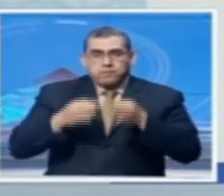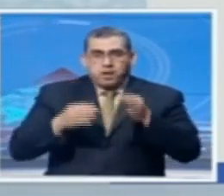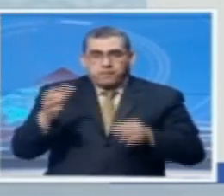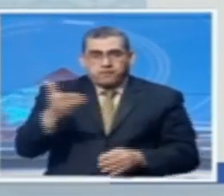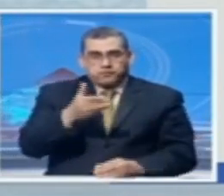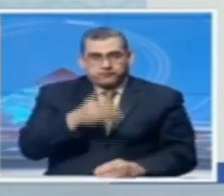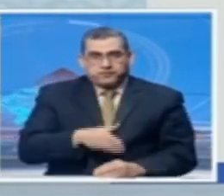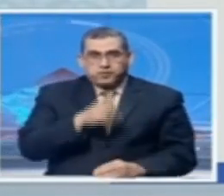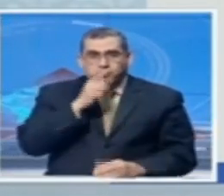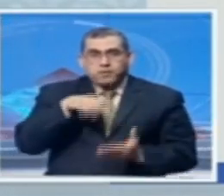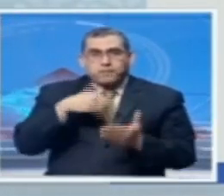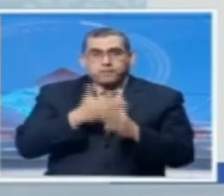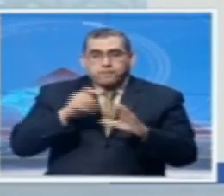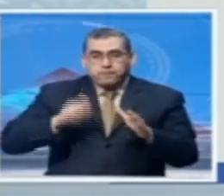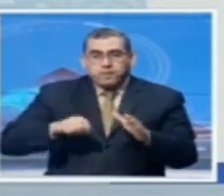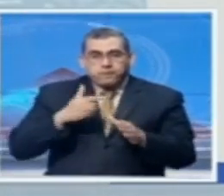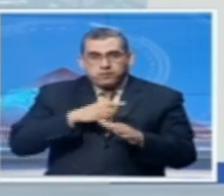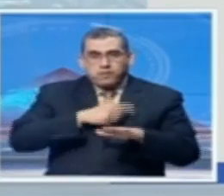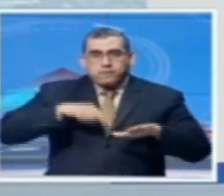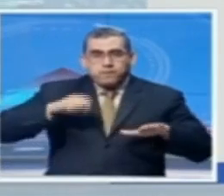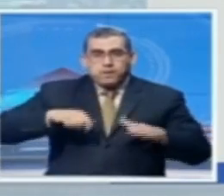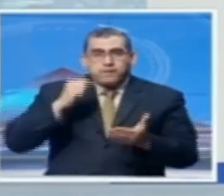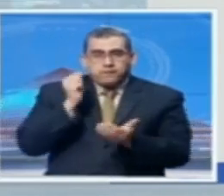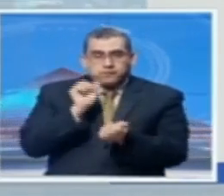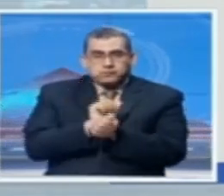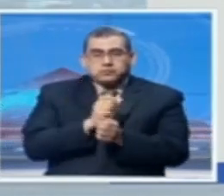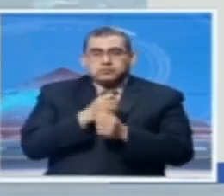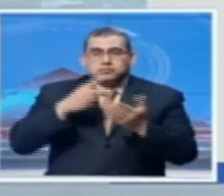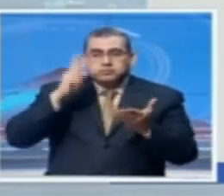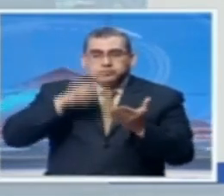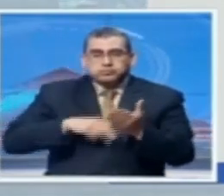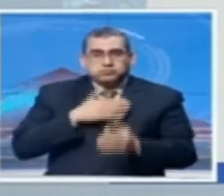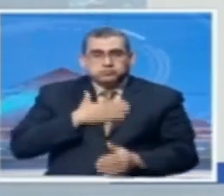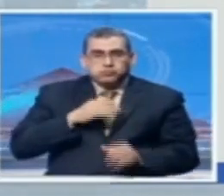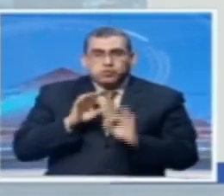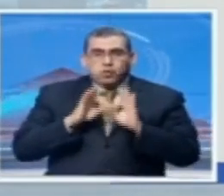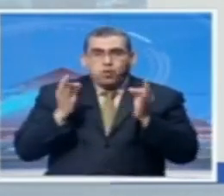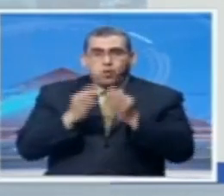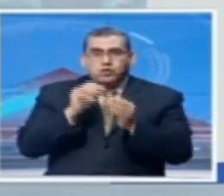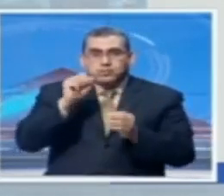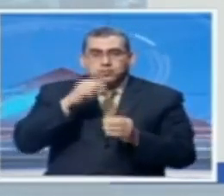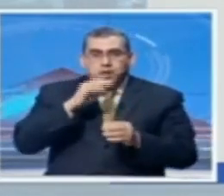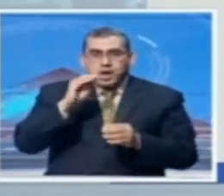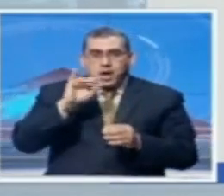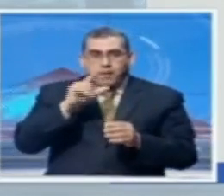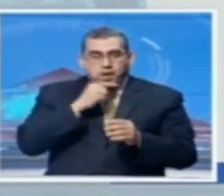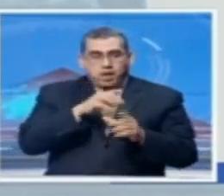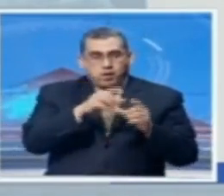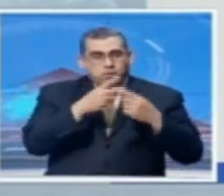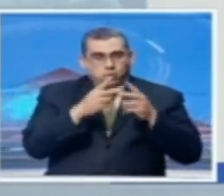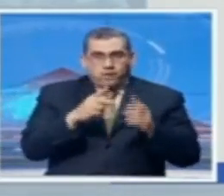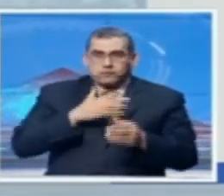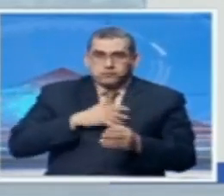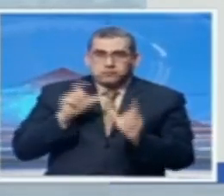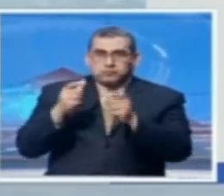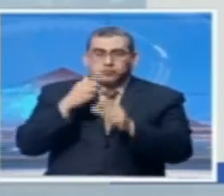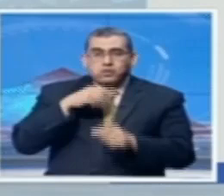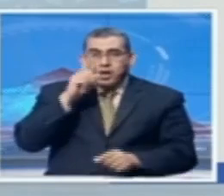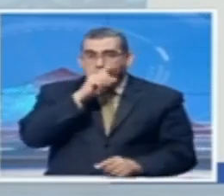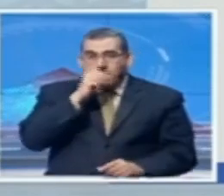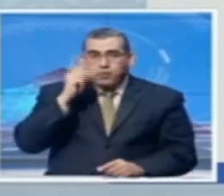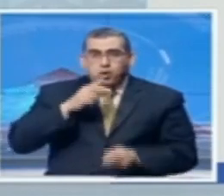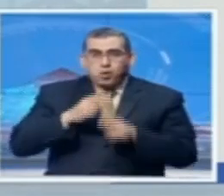حيث صدرت بحقهم أحكام قضائية نهائية رحبت بها أسرة خاشقجي. ومن جهتها أعربت الإمارات